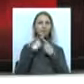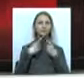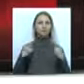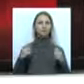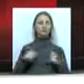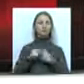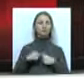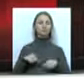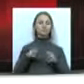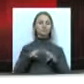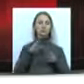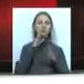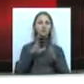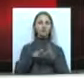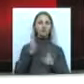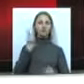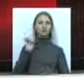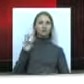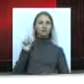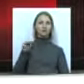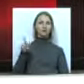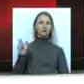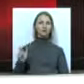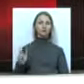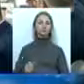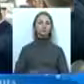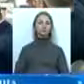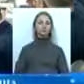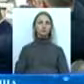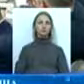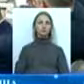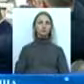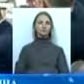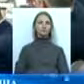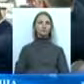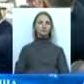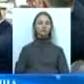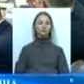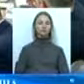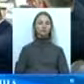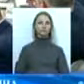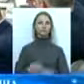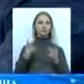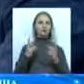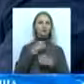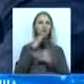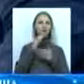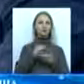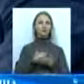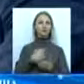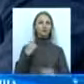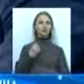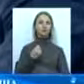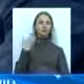кейін энергетика министрі Қанат Бозымбаев айтты. Айта кету керек, өткен аптада Павлодардағы зауыт ұзақ жөндеу жұмыстарынан